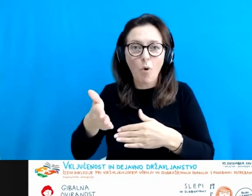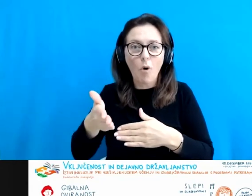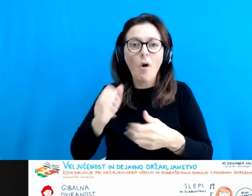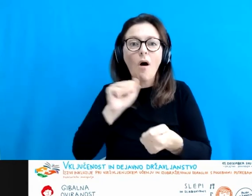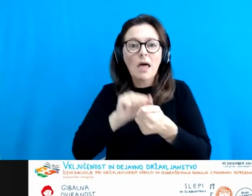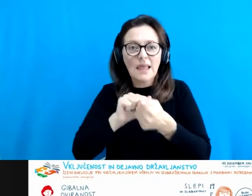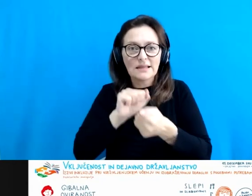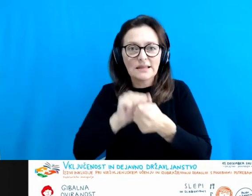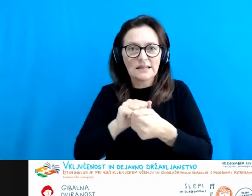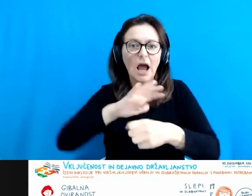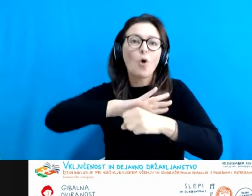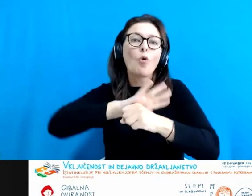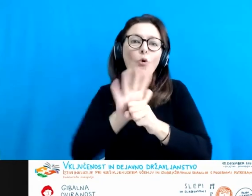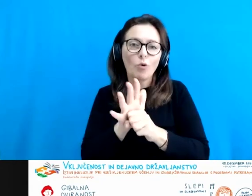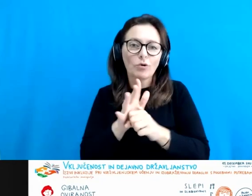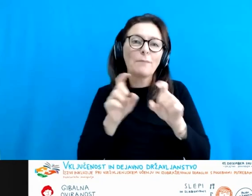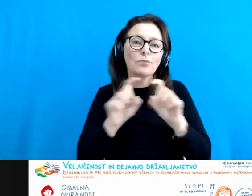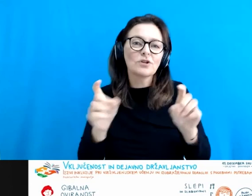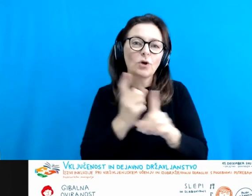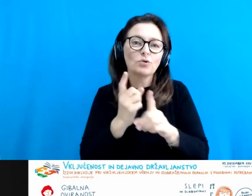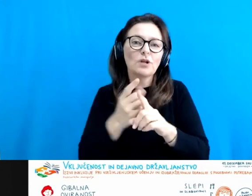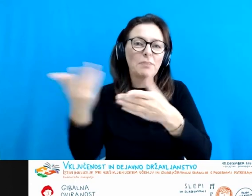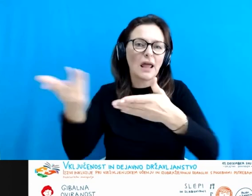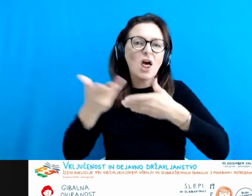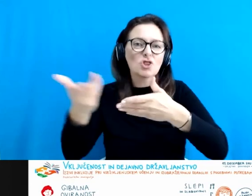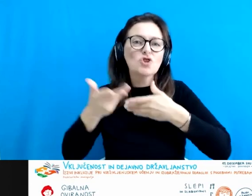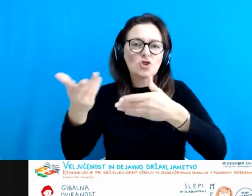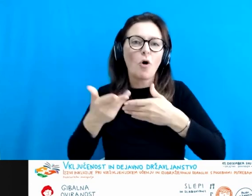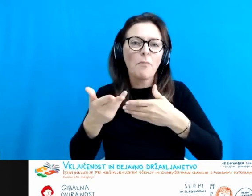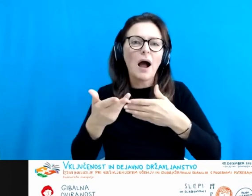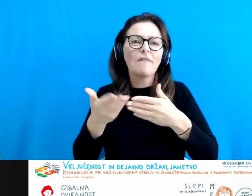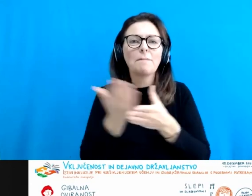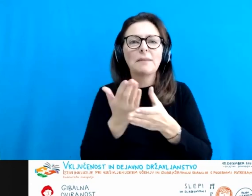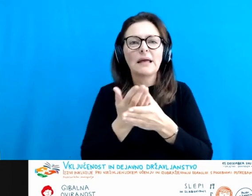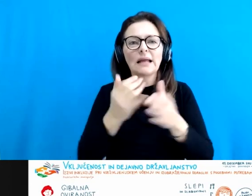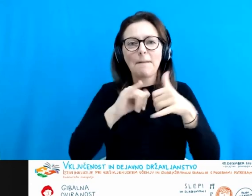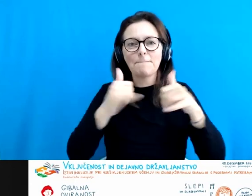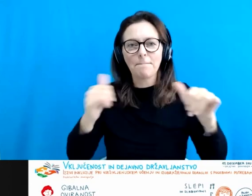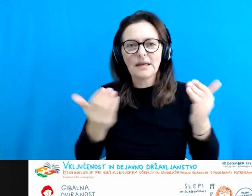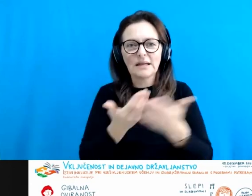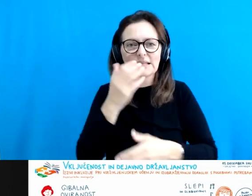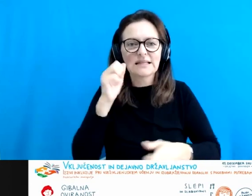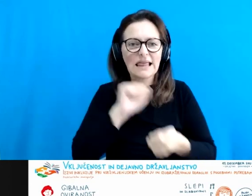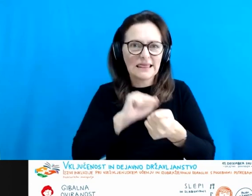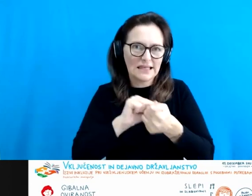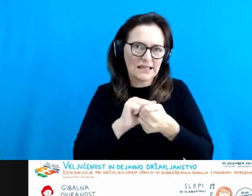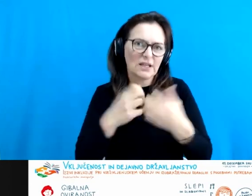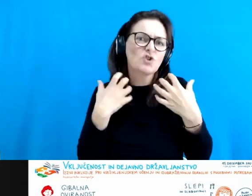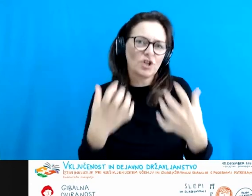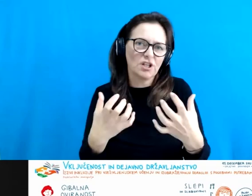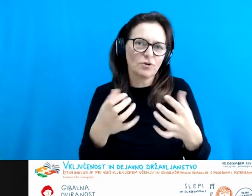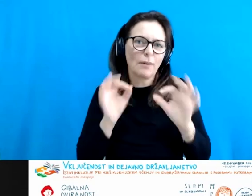Korona kriza je povzročila težavo tudi pri dobavi ustreznega papirja za tisk, ker želimo, da bi bil tisk